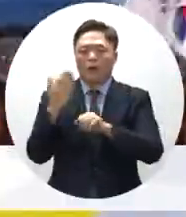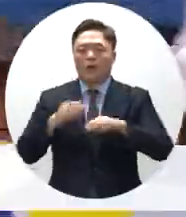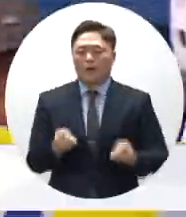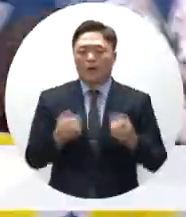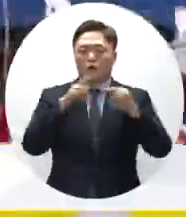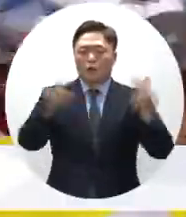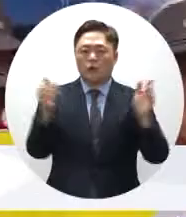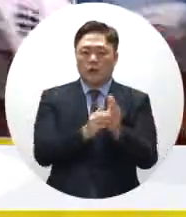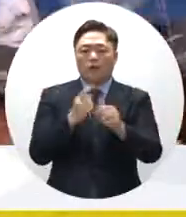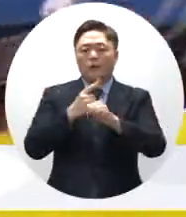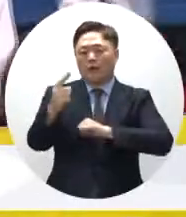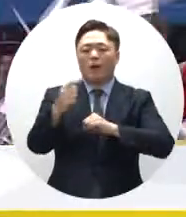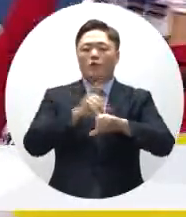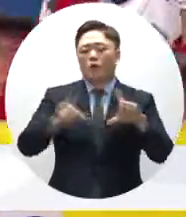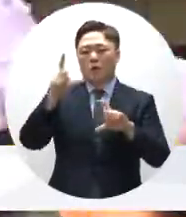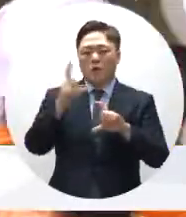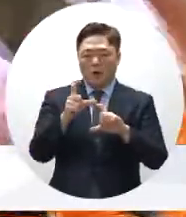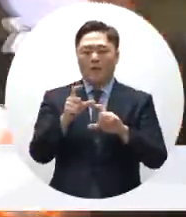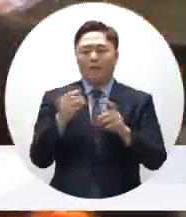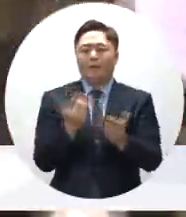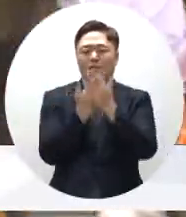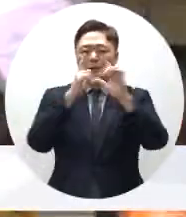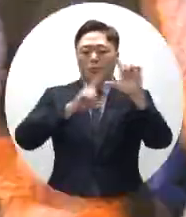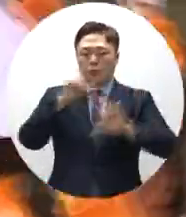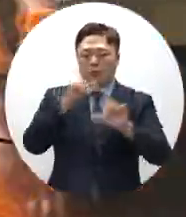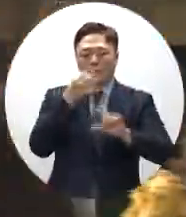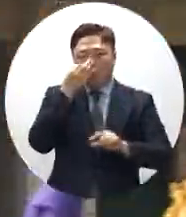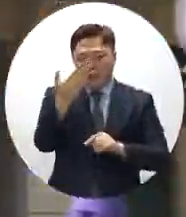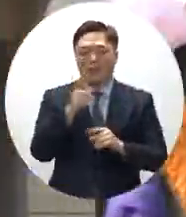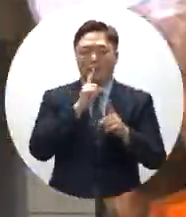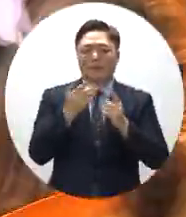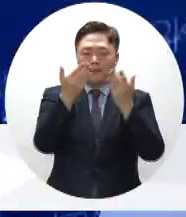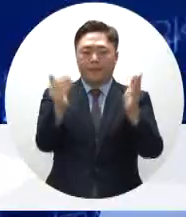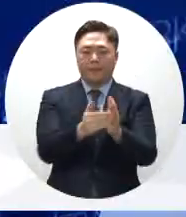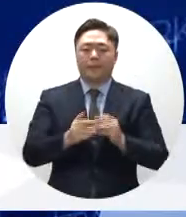행사를 취소하고 내년에 더욱 알찬 행사를 추진하겠다고 말했습니다.